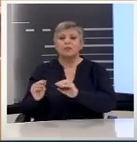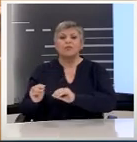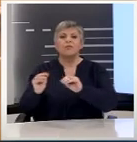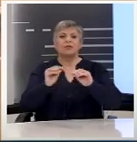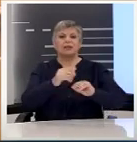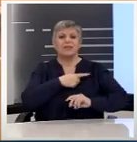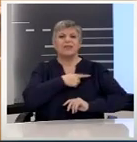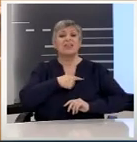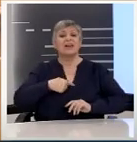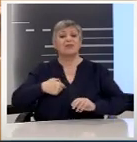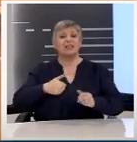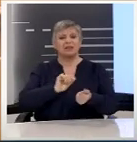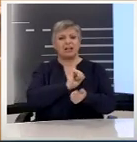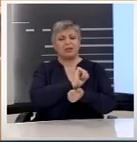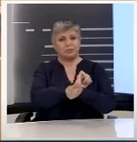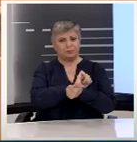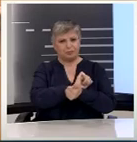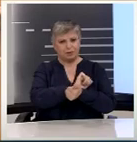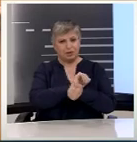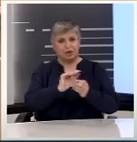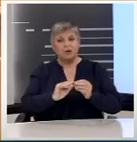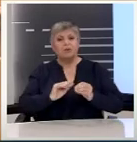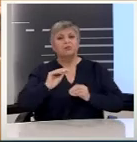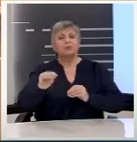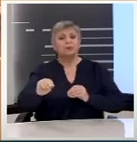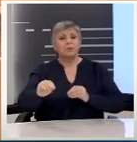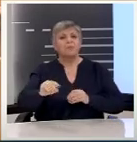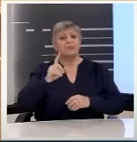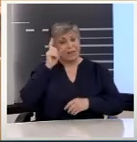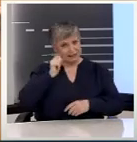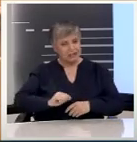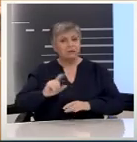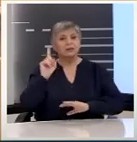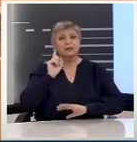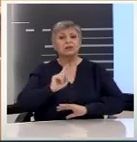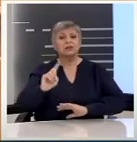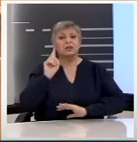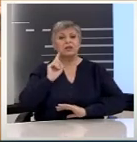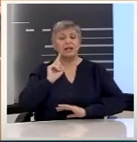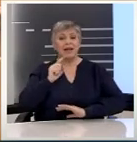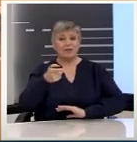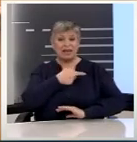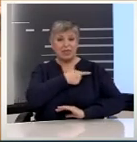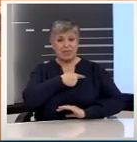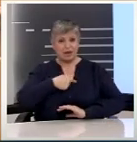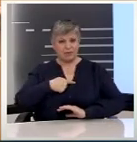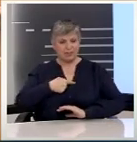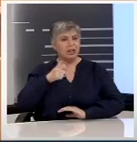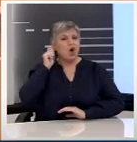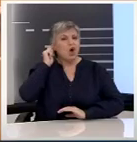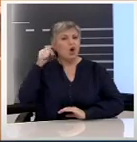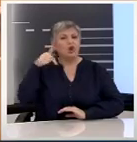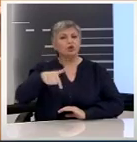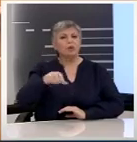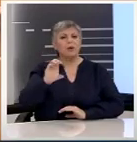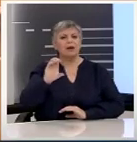λέω λοιπόν ότι η κυρία Γέρου ήταν και παραμένει στη θέση της. Σας παρακαλώ λοιπόν,